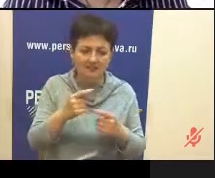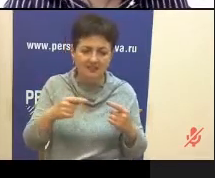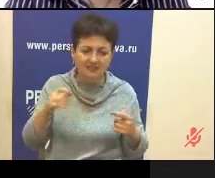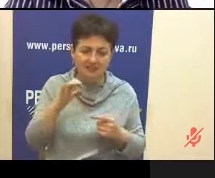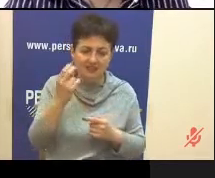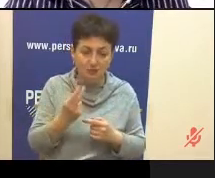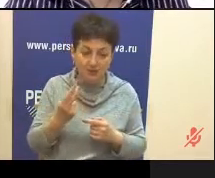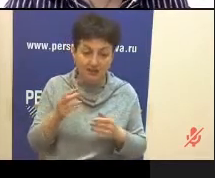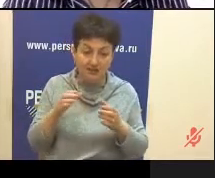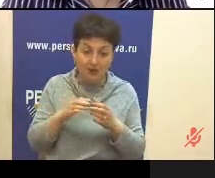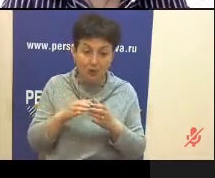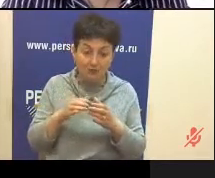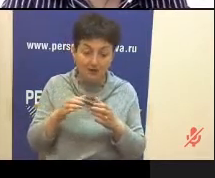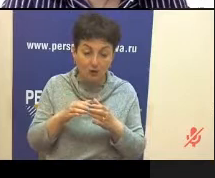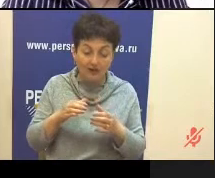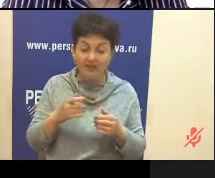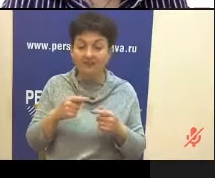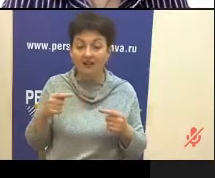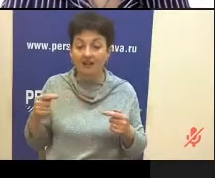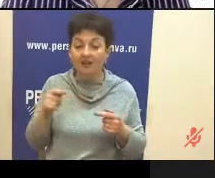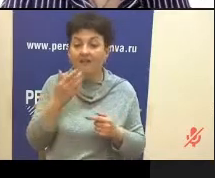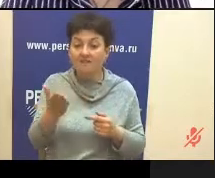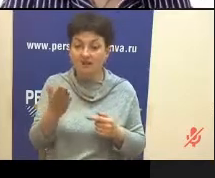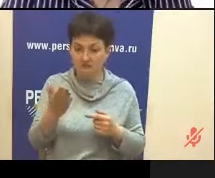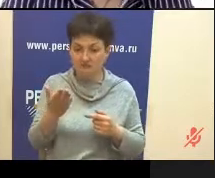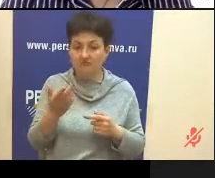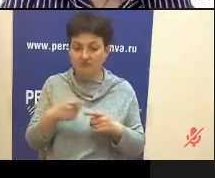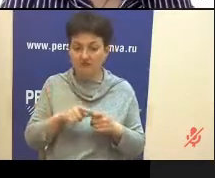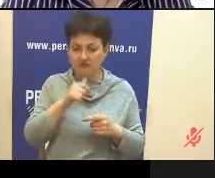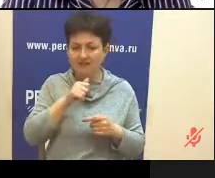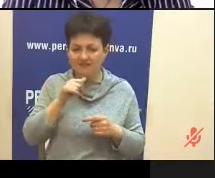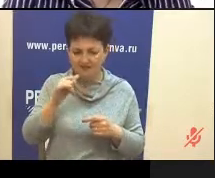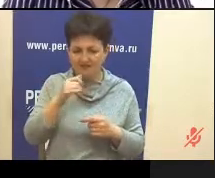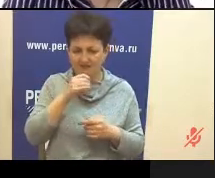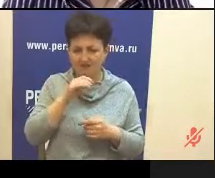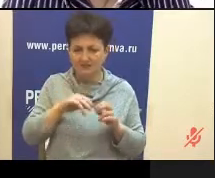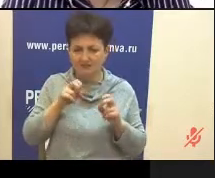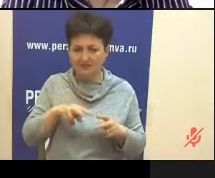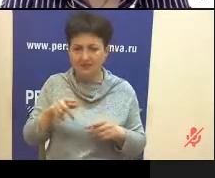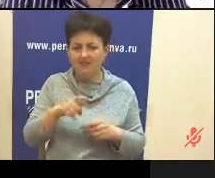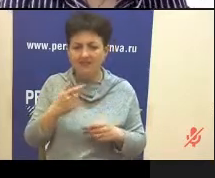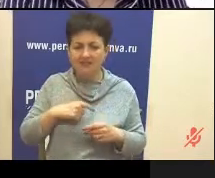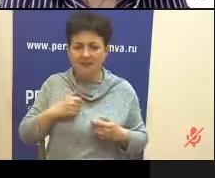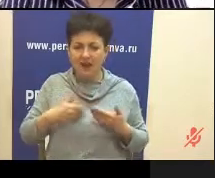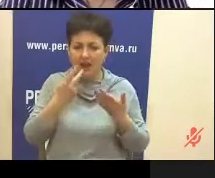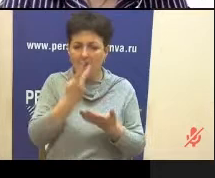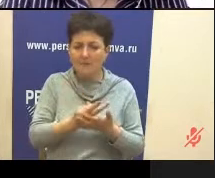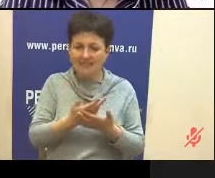вводить его в различные социальные группы, коллективы. Ну, то есть вы, безусловно, эксперт в этой области. Это то, как вы